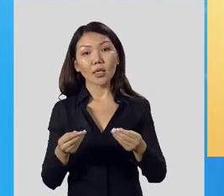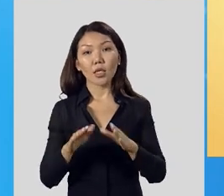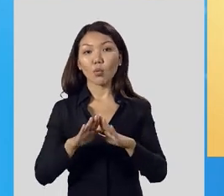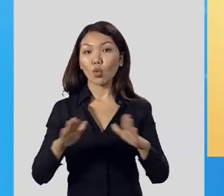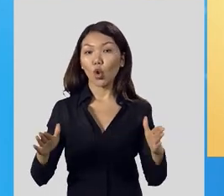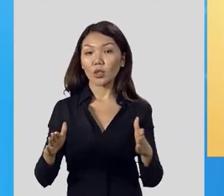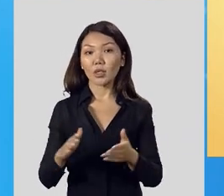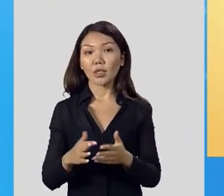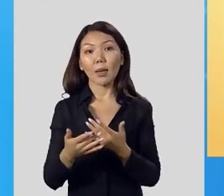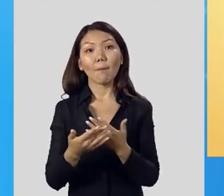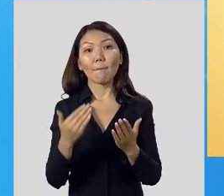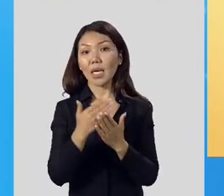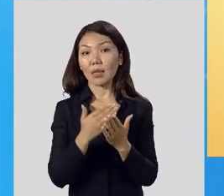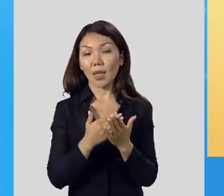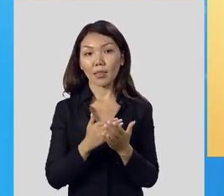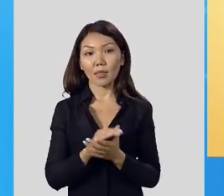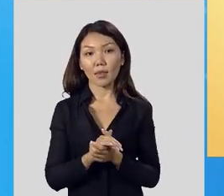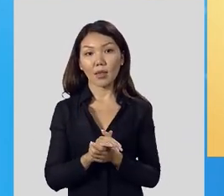перевернуть больного на бок.